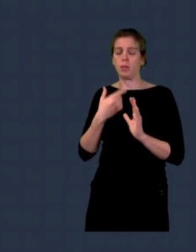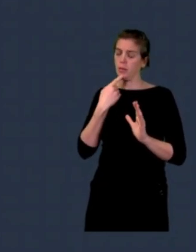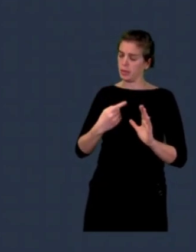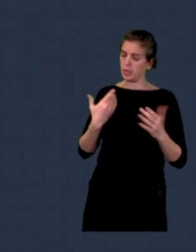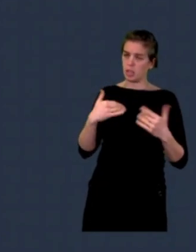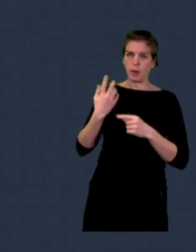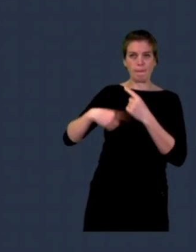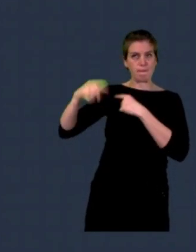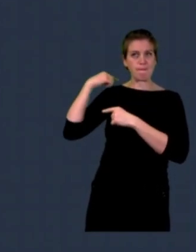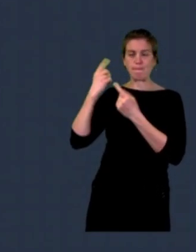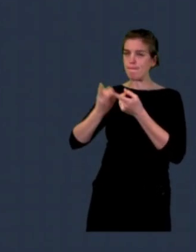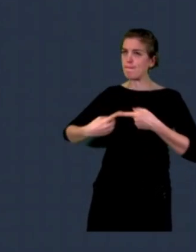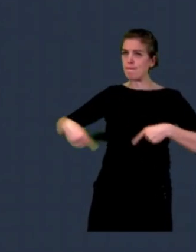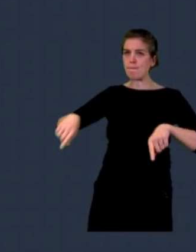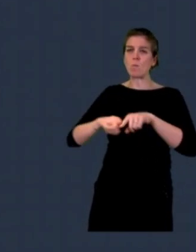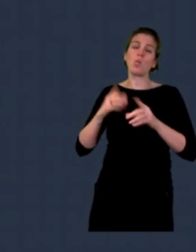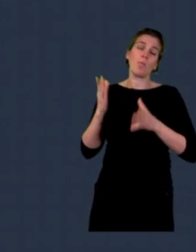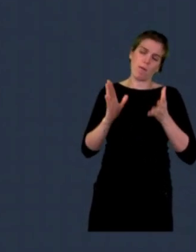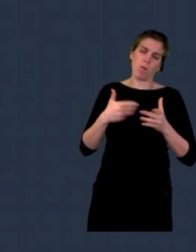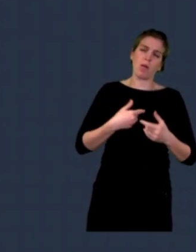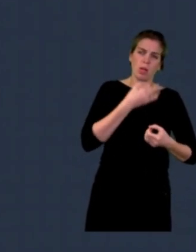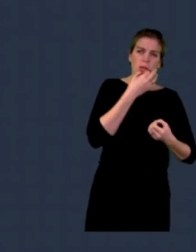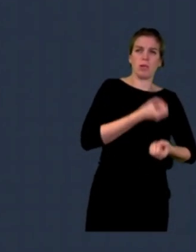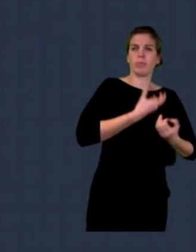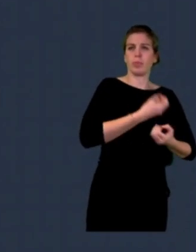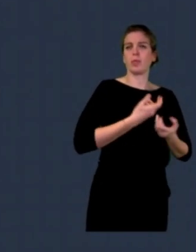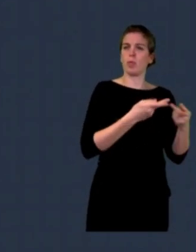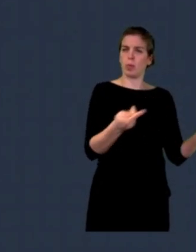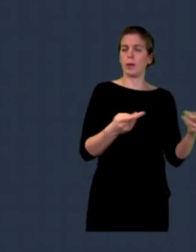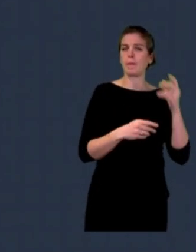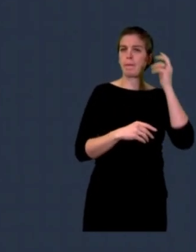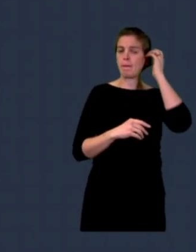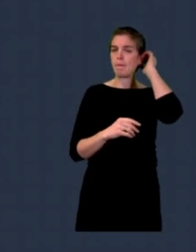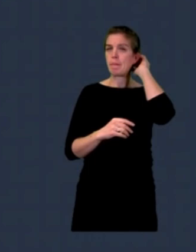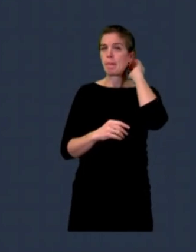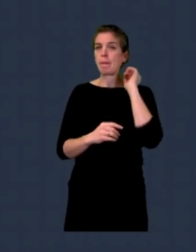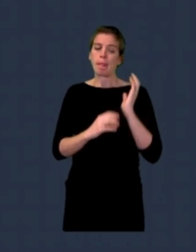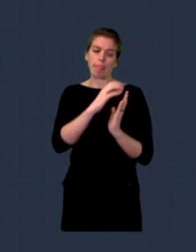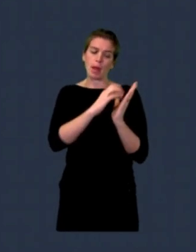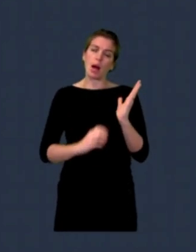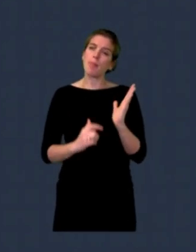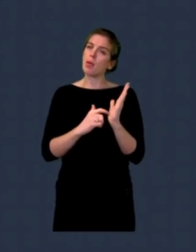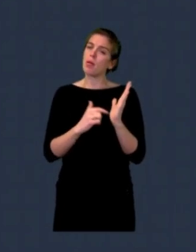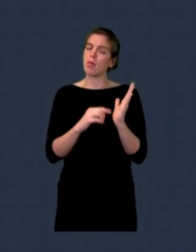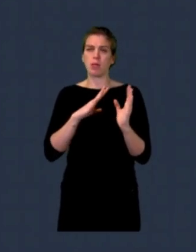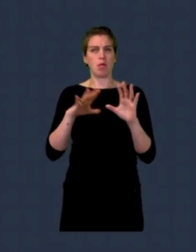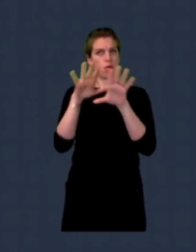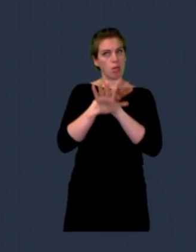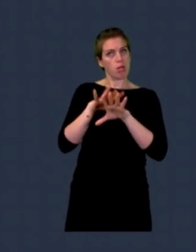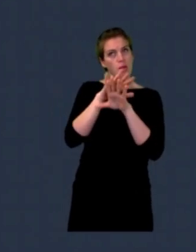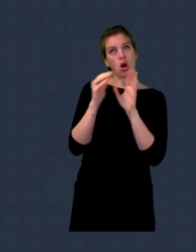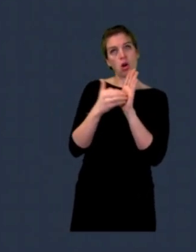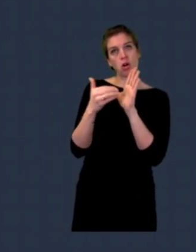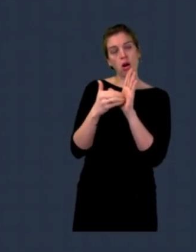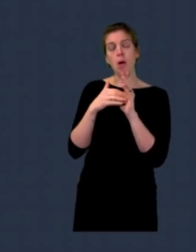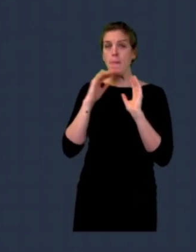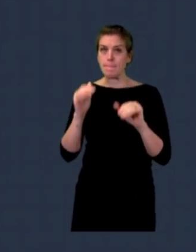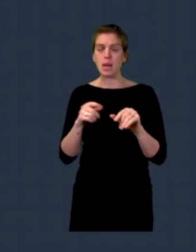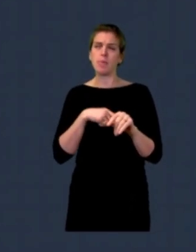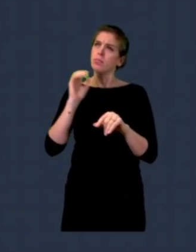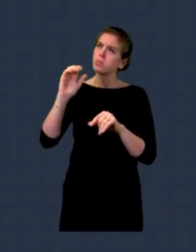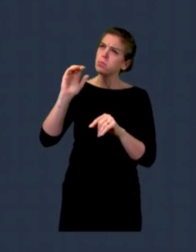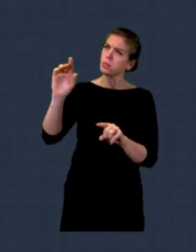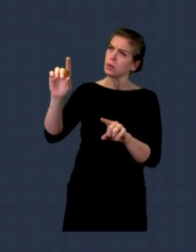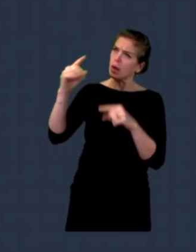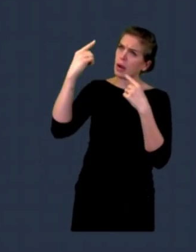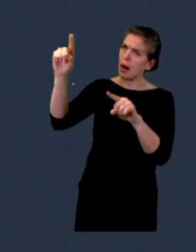dans les commissions ou parfois publiquement. Il y a des zones d'ombre qui ne sont pas toujours levées à ce jour et ce n'est pas faute d'avoir réclamé des